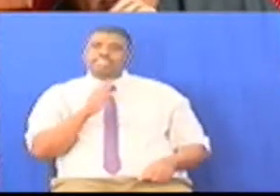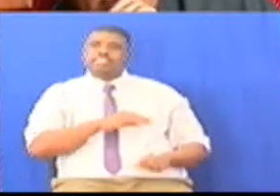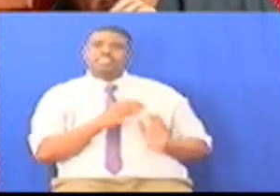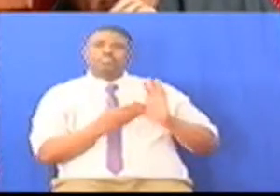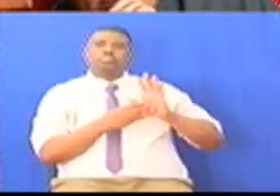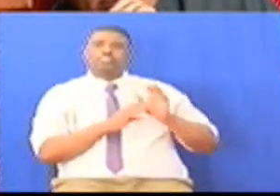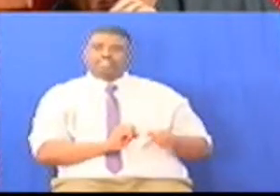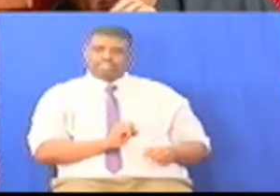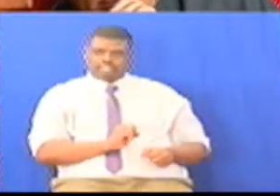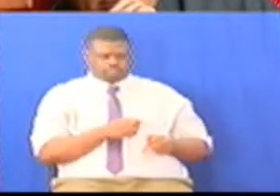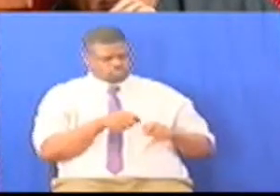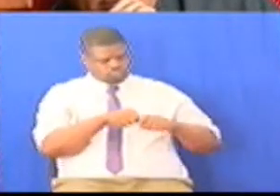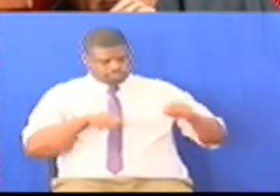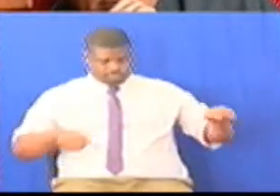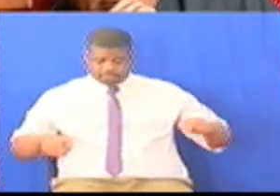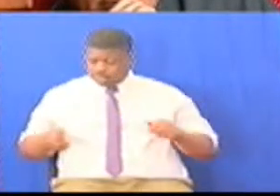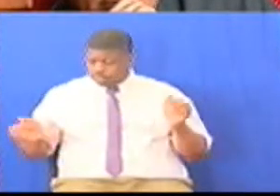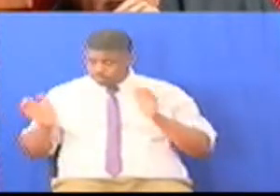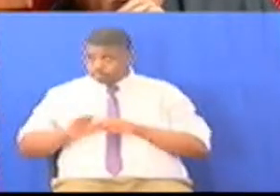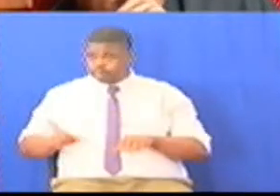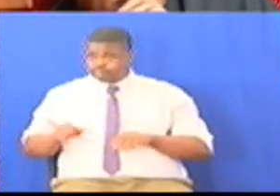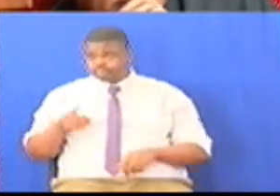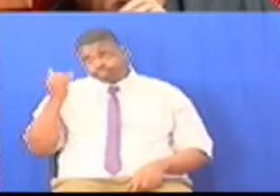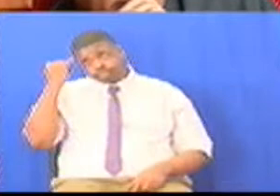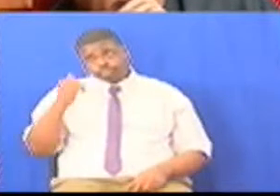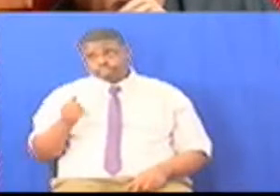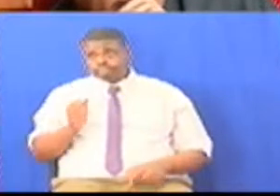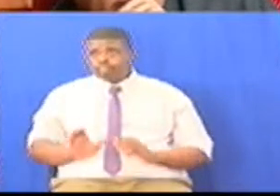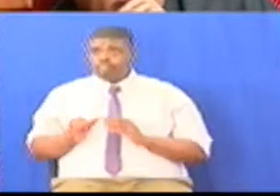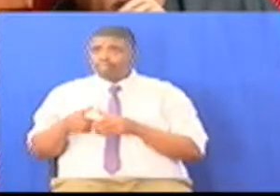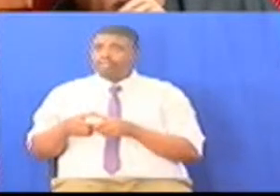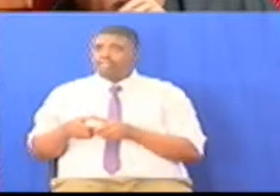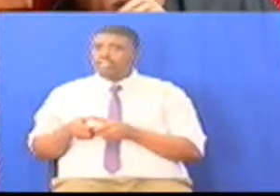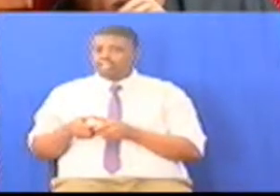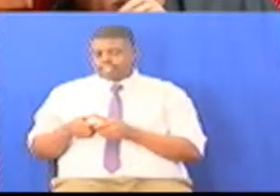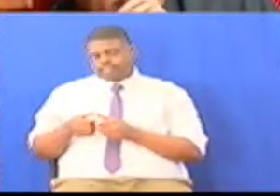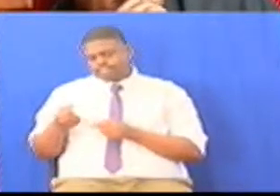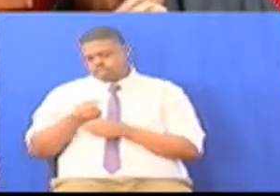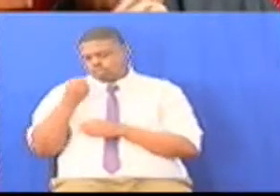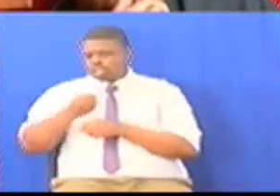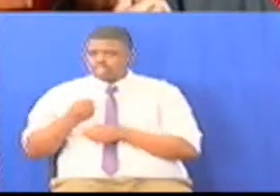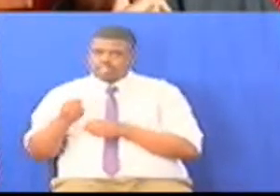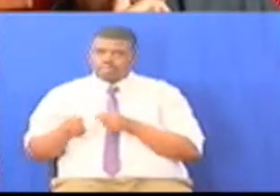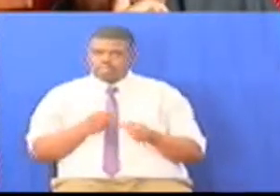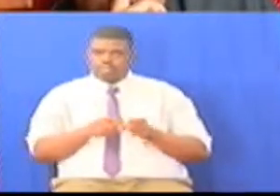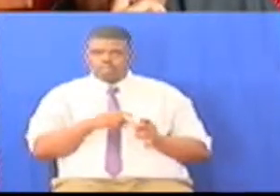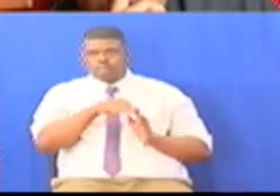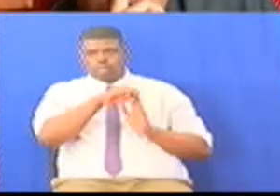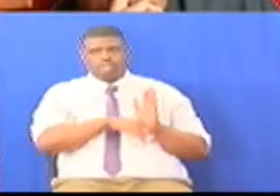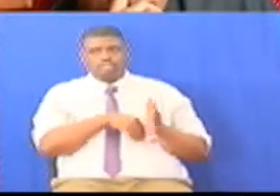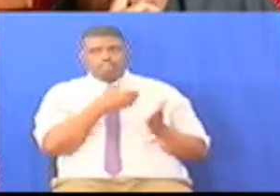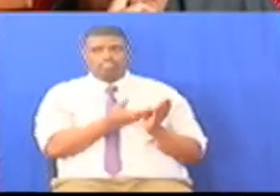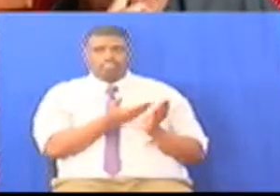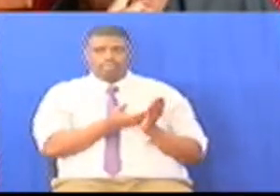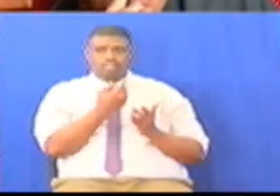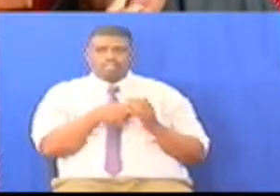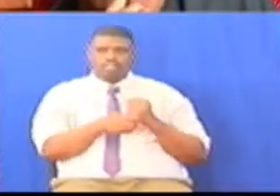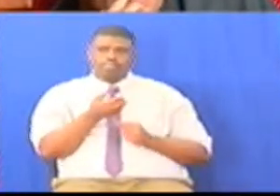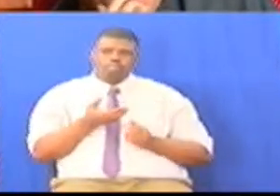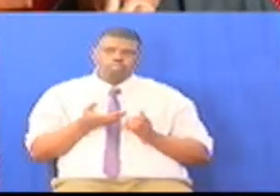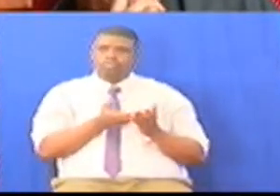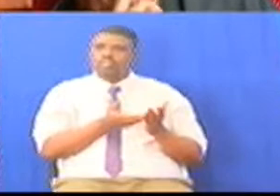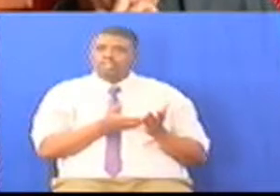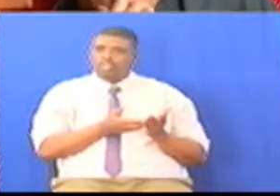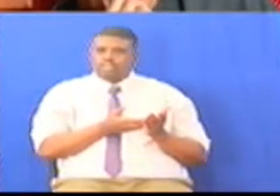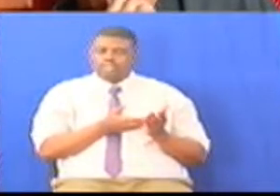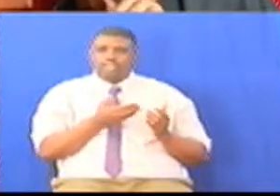toka upimaji ulipokamilika. Kamati ina maoni kuwa ni vema swala hili likafanywa kazi kiutendaji badala ya utaratibu unaopendekezwa katika mswada, kwa